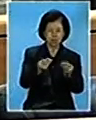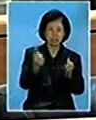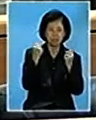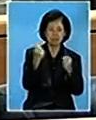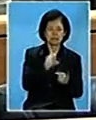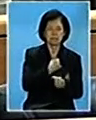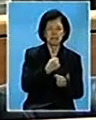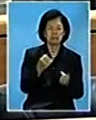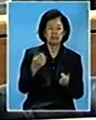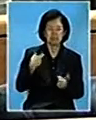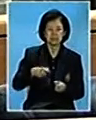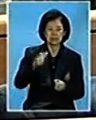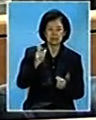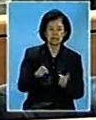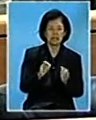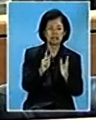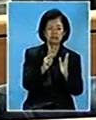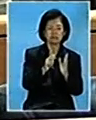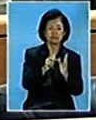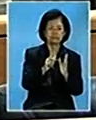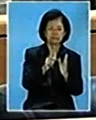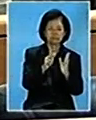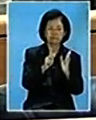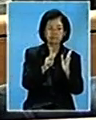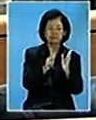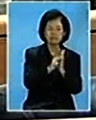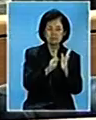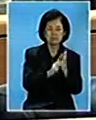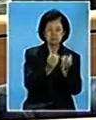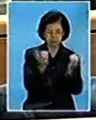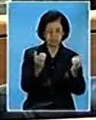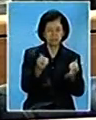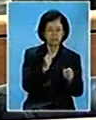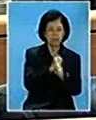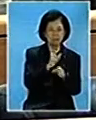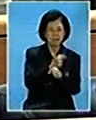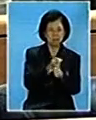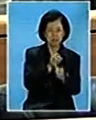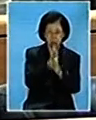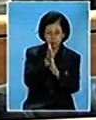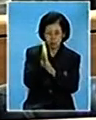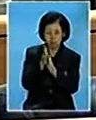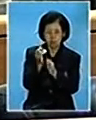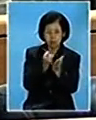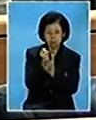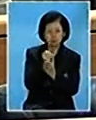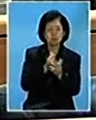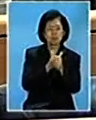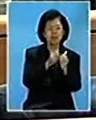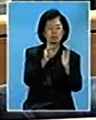รมนูญขอให้ท่านเนี่ยปฏิบัติหน้าที่อย่างตรงไปตรงมาถูกต้องตามหลักเกณฑ์ตามข้อกฎหม